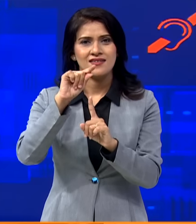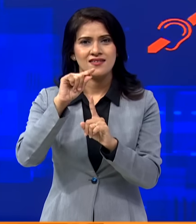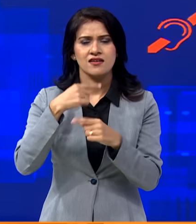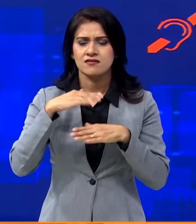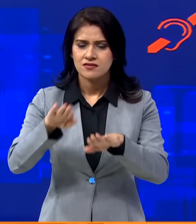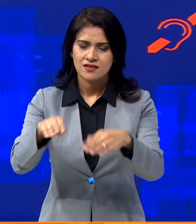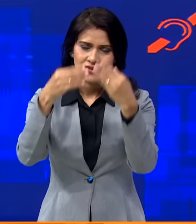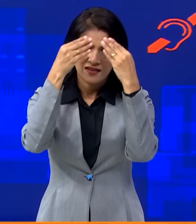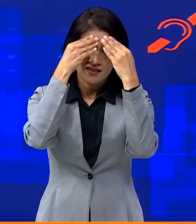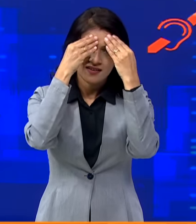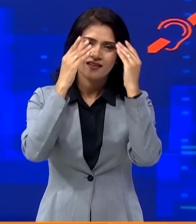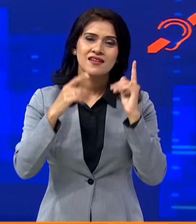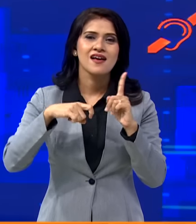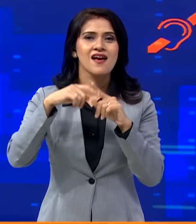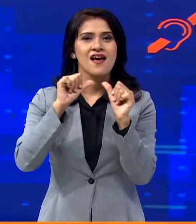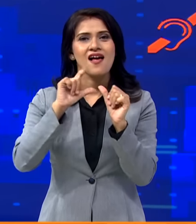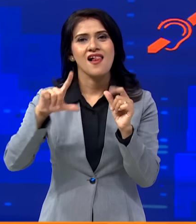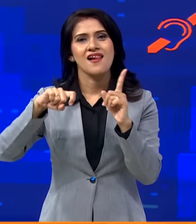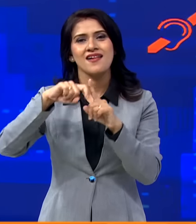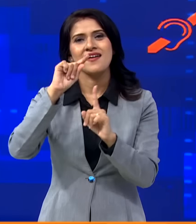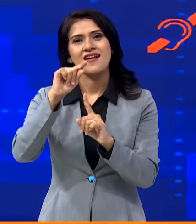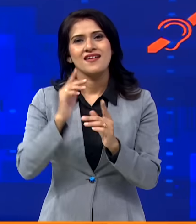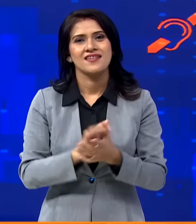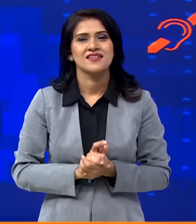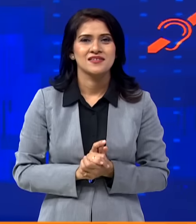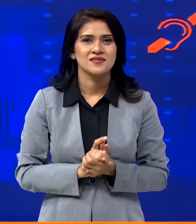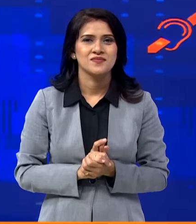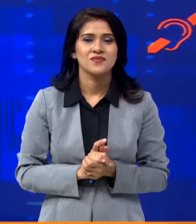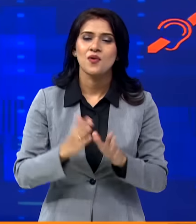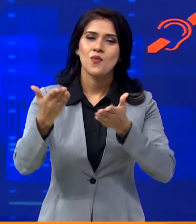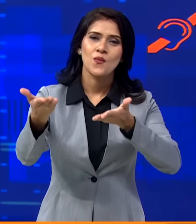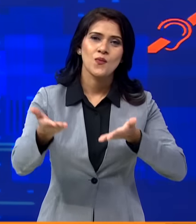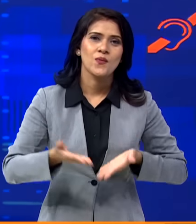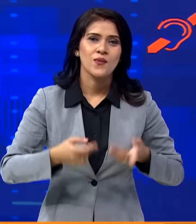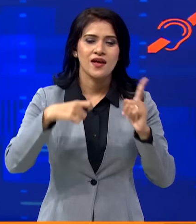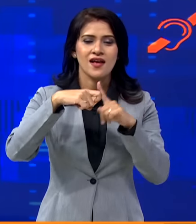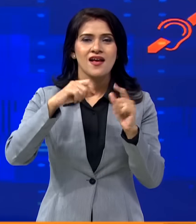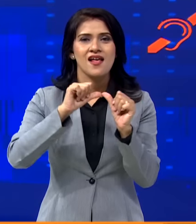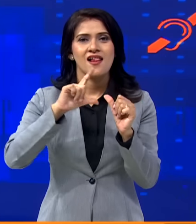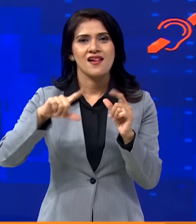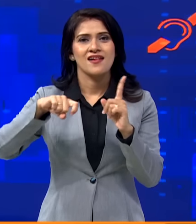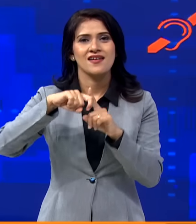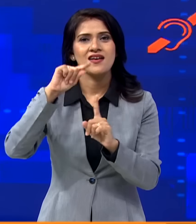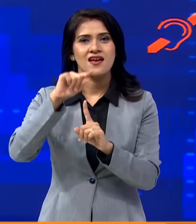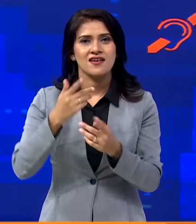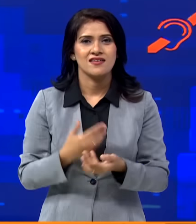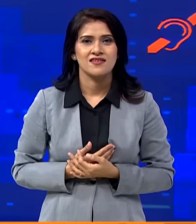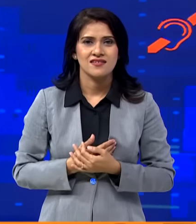शरणागतम कल की अरे स्वागतम कल की